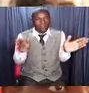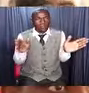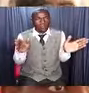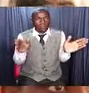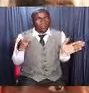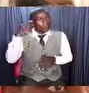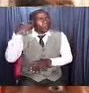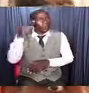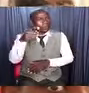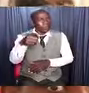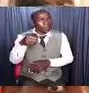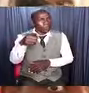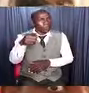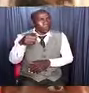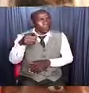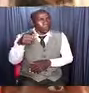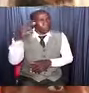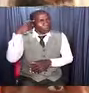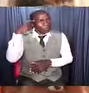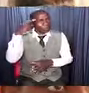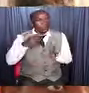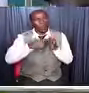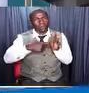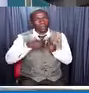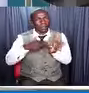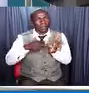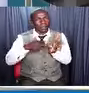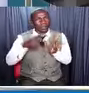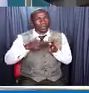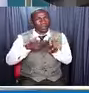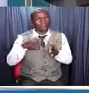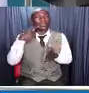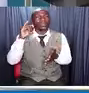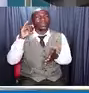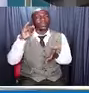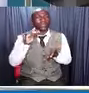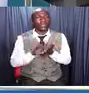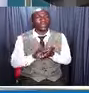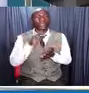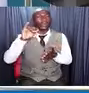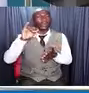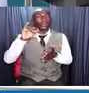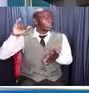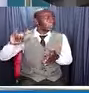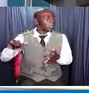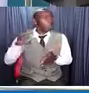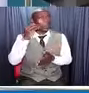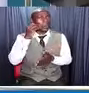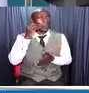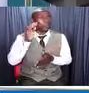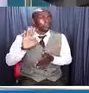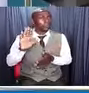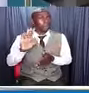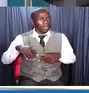to you. Kwa ajili yako. For you. Maana umegaramika. Because he bear the cost. Ukasema. And you say. Sitabaki nyumbani. I'll not stay back at